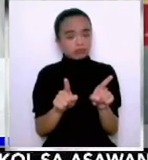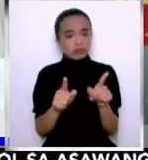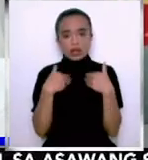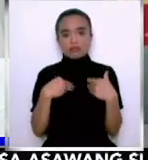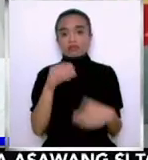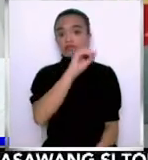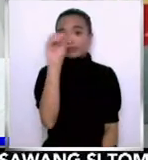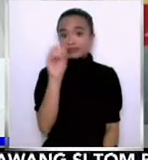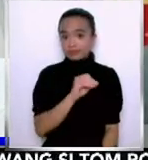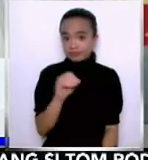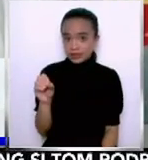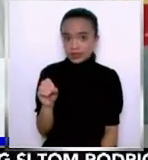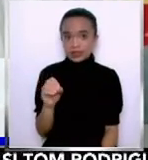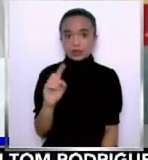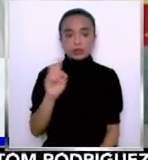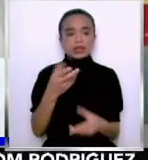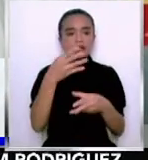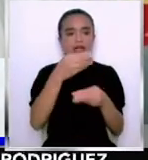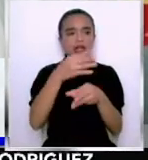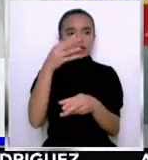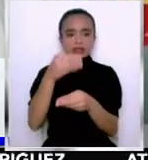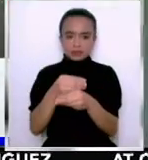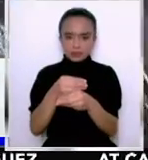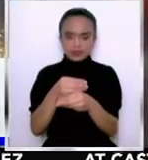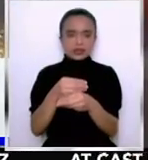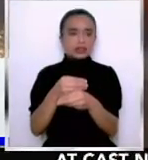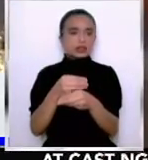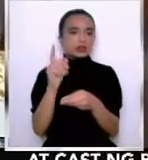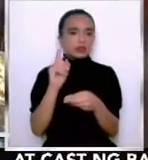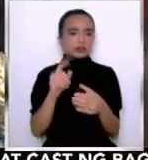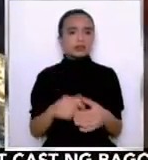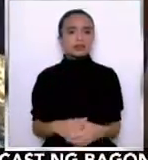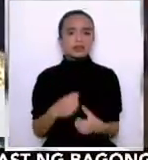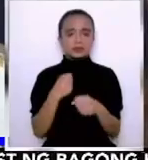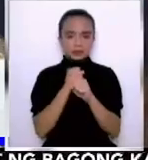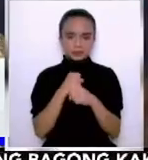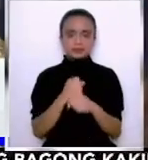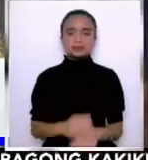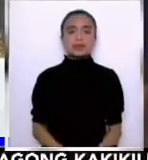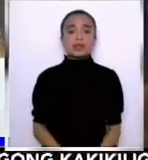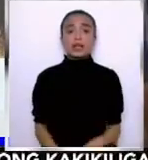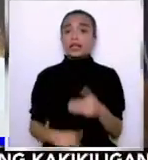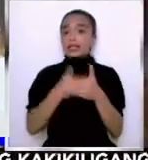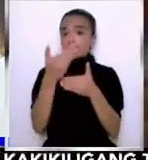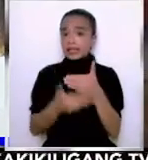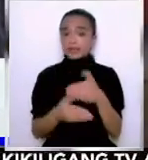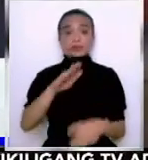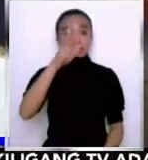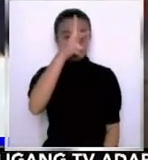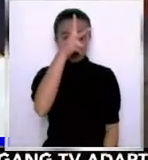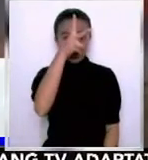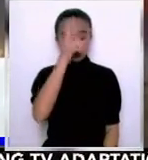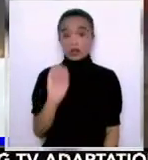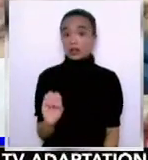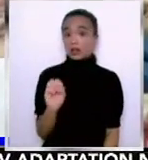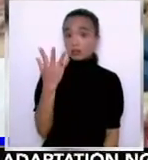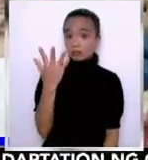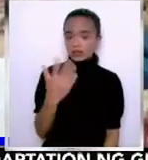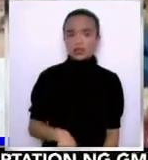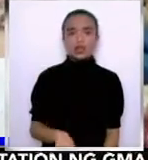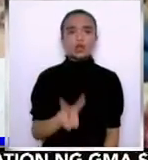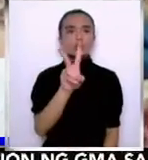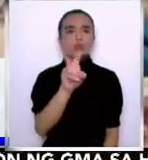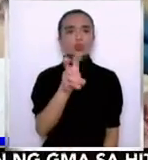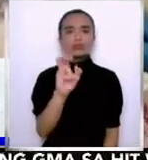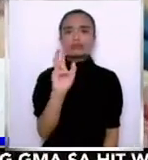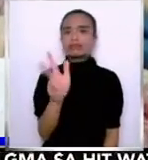na po yung domestic produce. Samantala, ang manok naman pumalo na sa 230 pesos ang